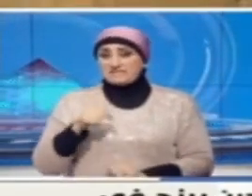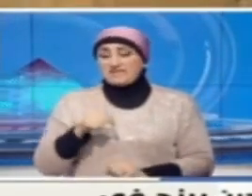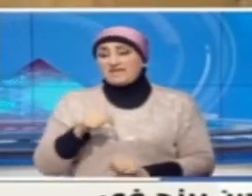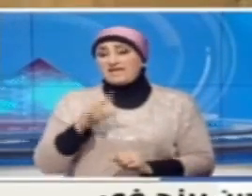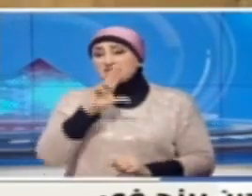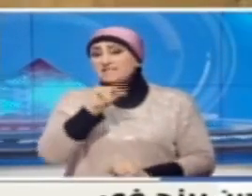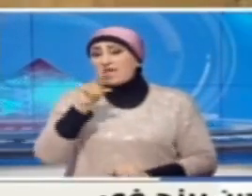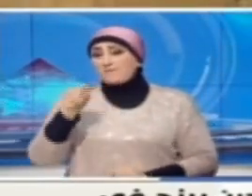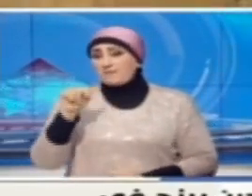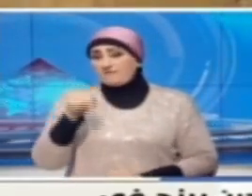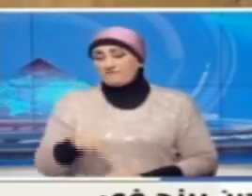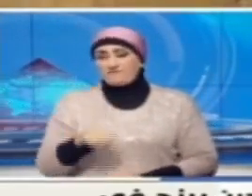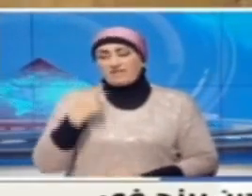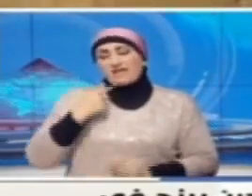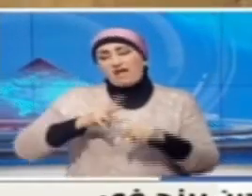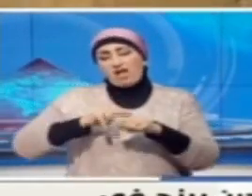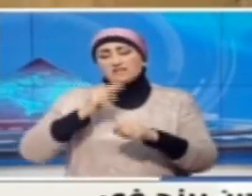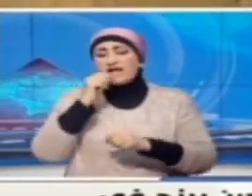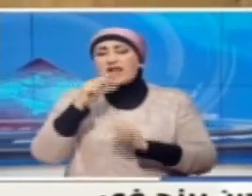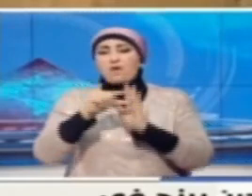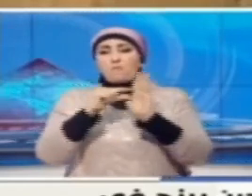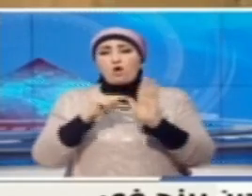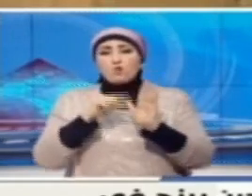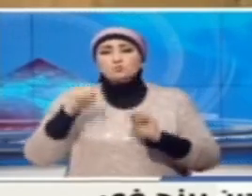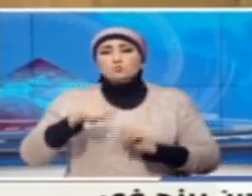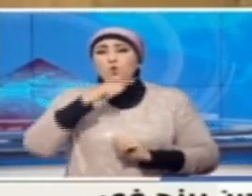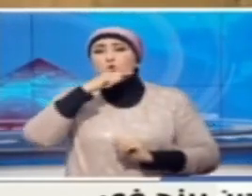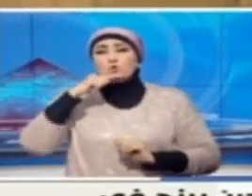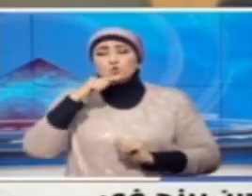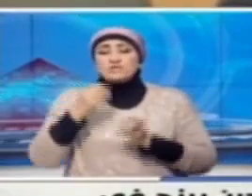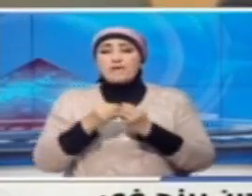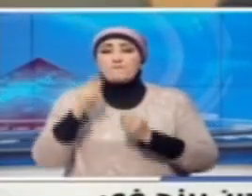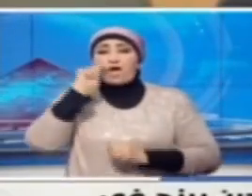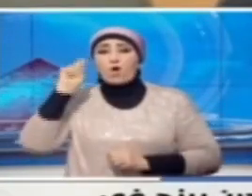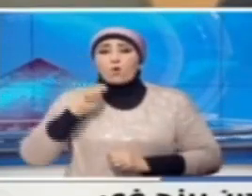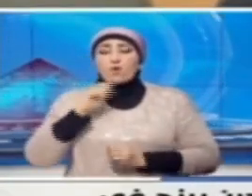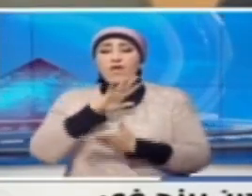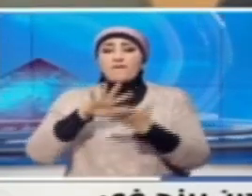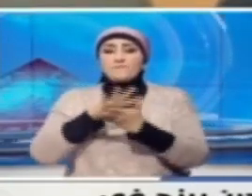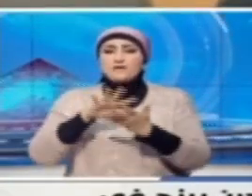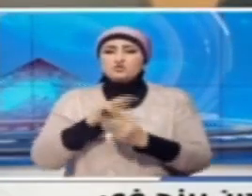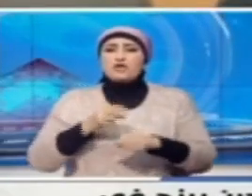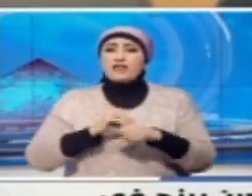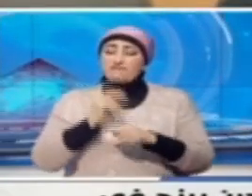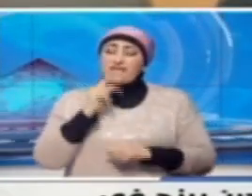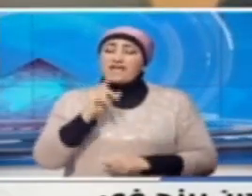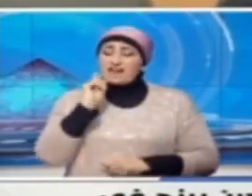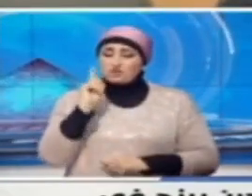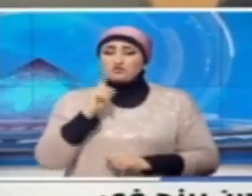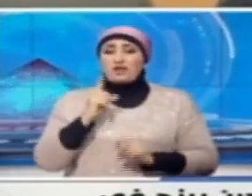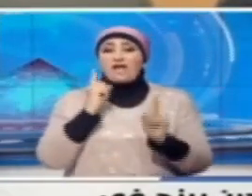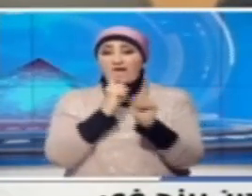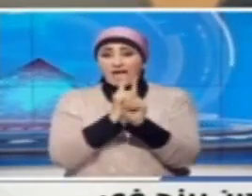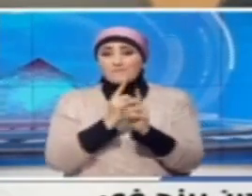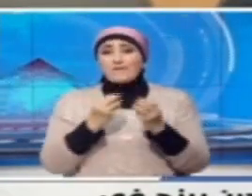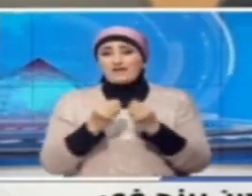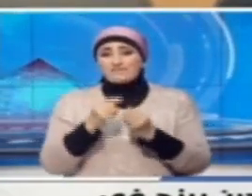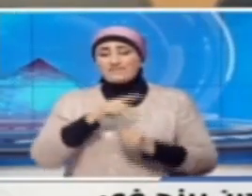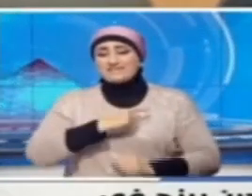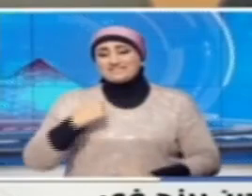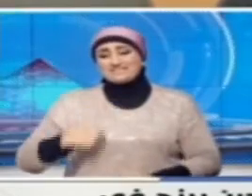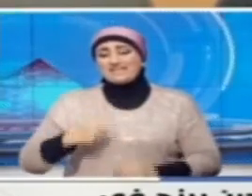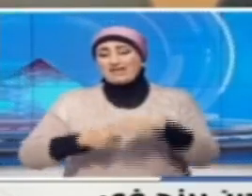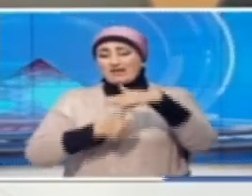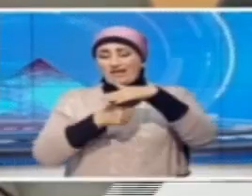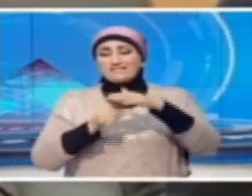يعني روسيا وأوكرانيا. نعم، يعني نأمل أن يتمخض هذا اللقاء بين السيد الرئيس عبد الفتاح السيسي ونظيره الصيني شي جين